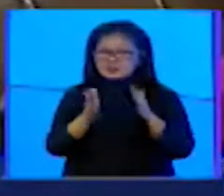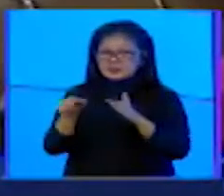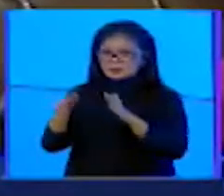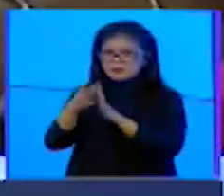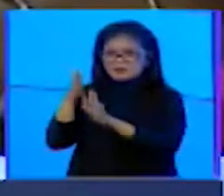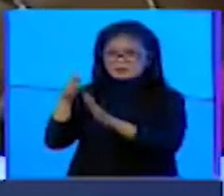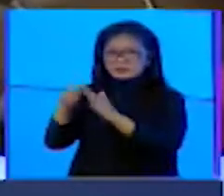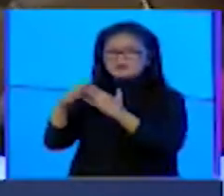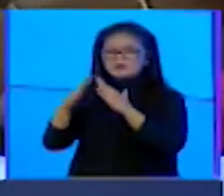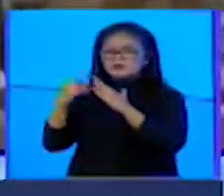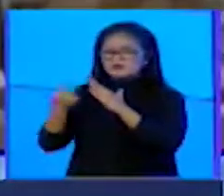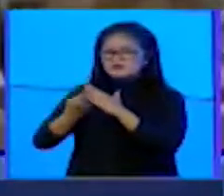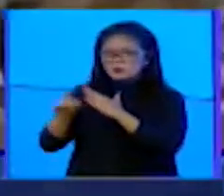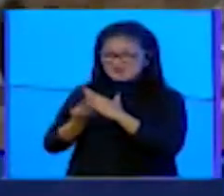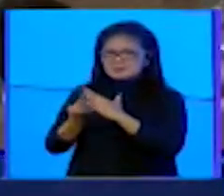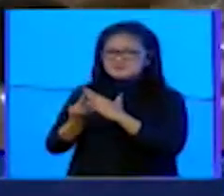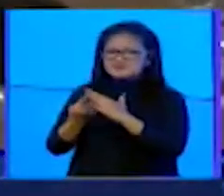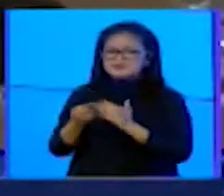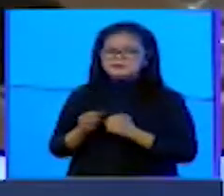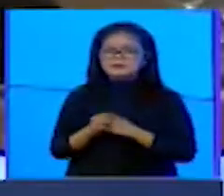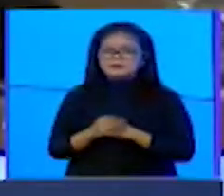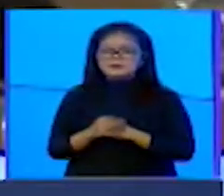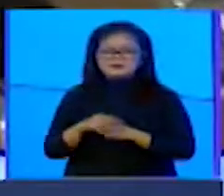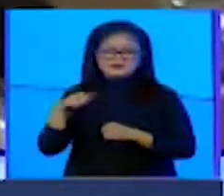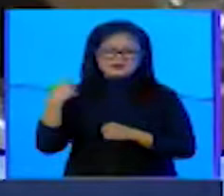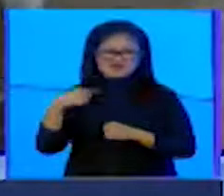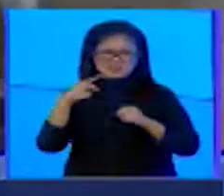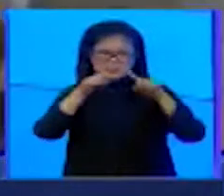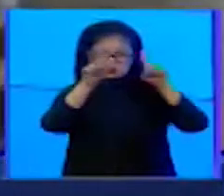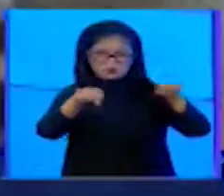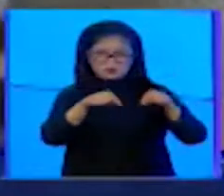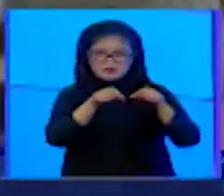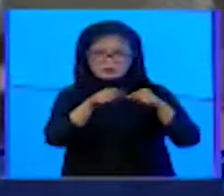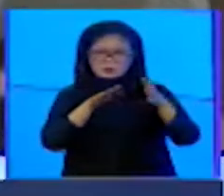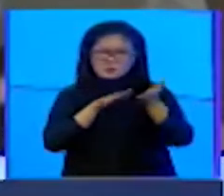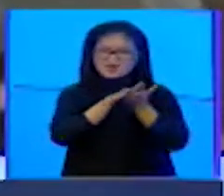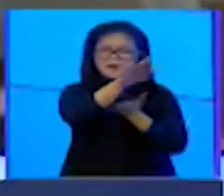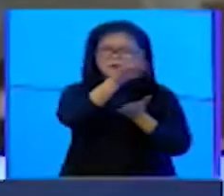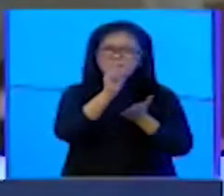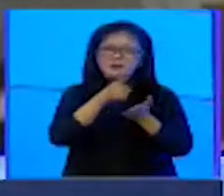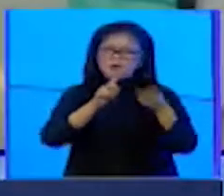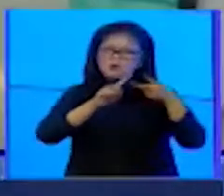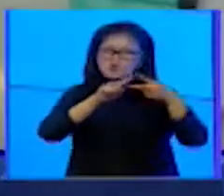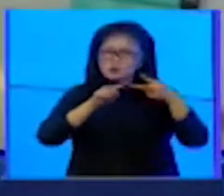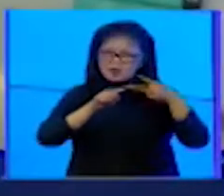rumah masing-masing. Nah, sehingga kita mengeluarkan surat itu ada dua maksud sebetulnya. Maksud yang pertama,